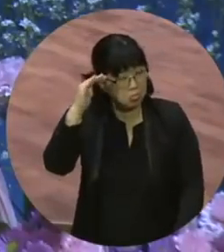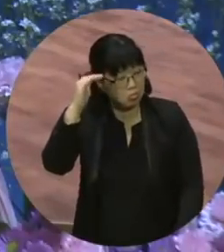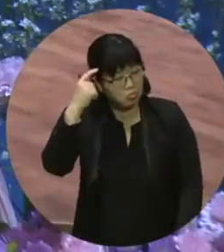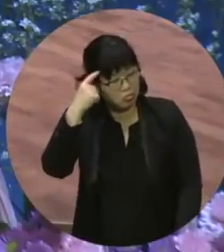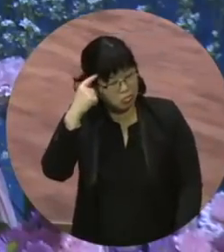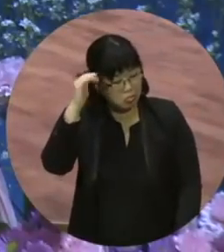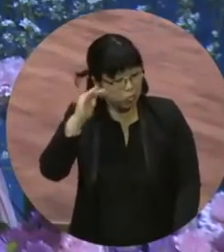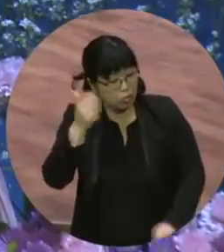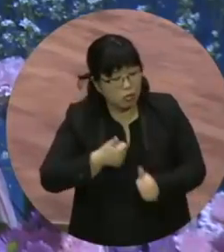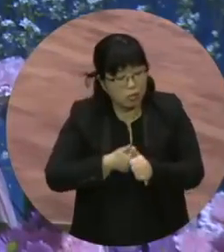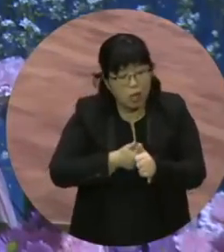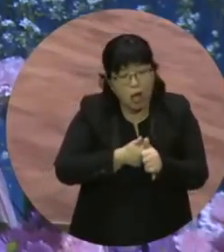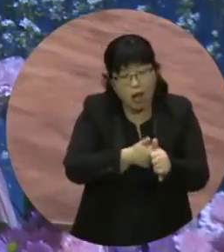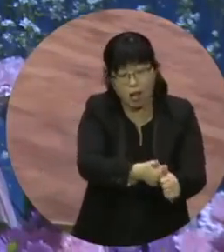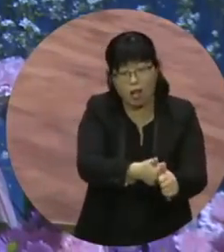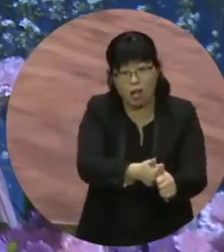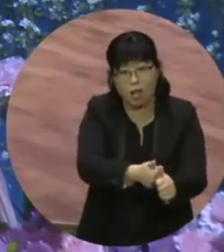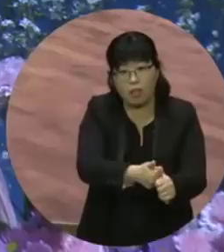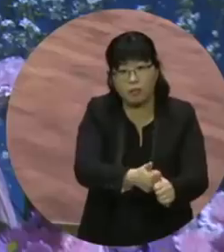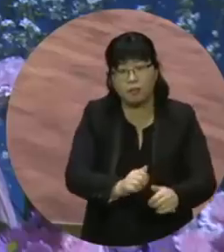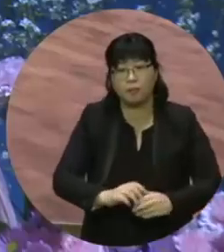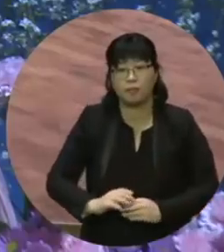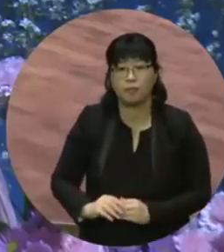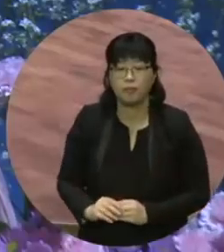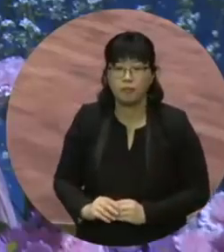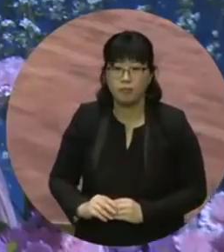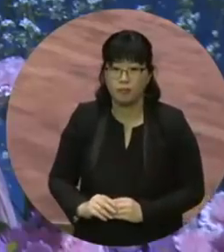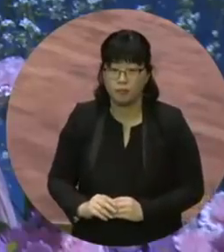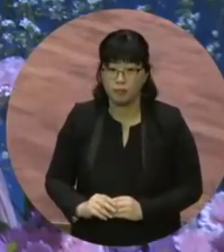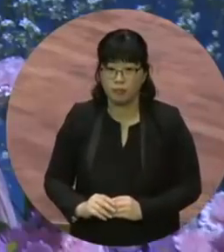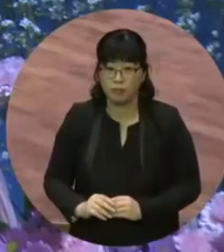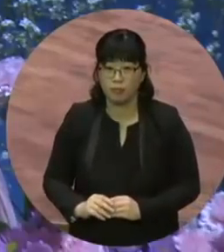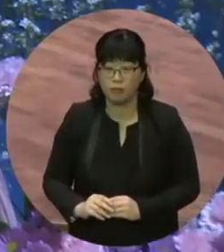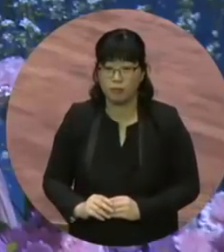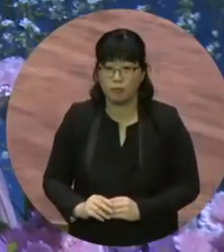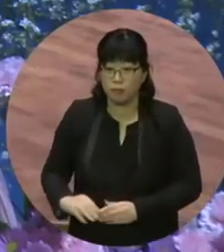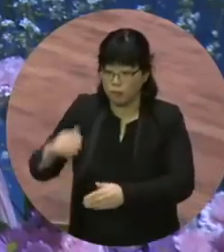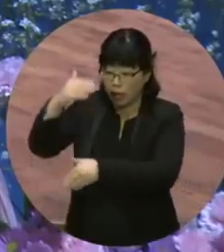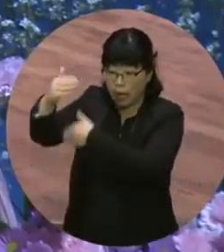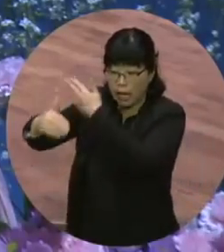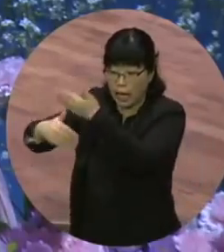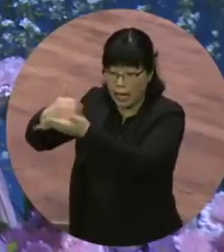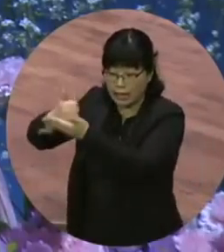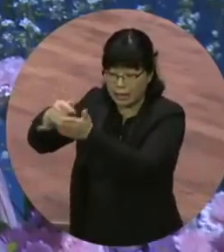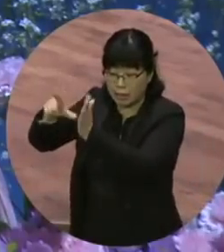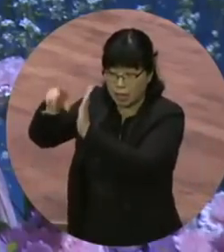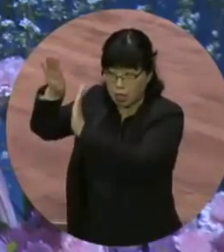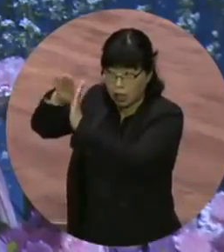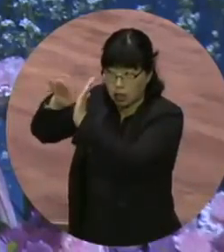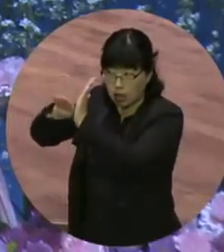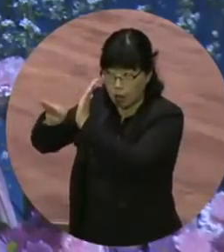그러면 큰 문제 없어 보이지만은 하나님의 시간표 따라 주어지는 축복을 다 놓쳐.